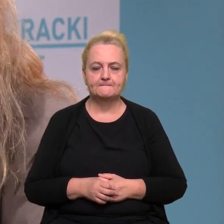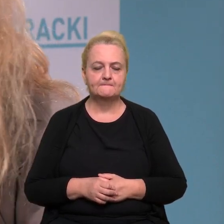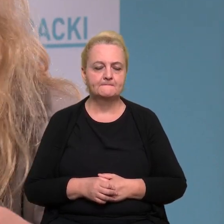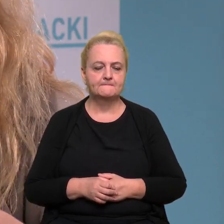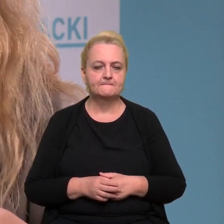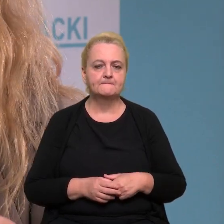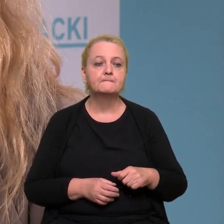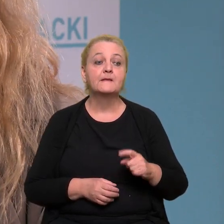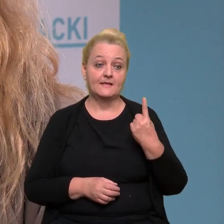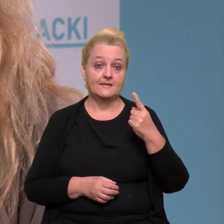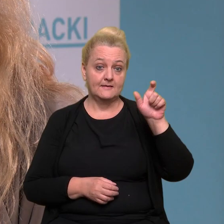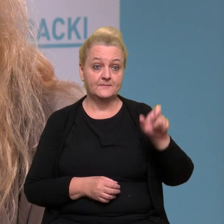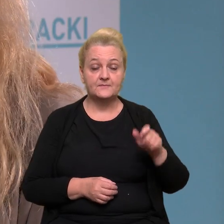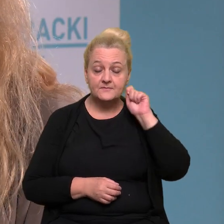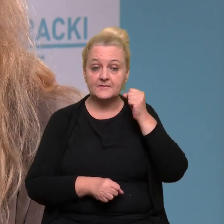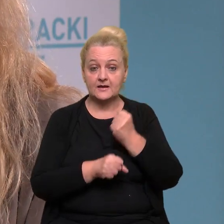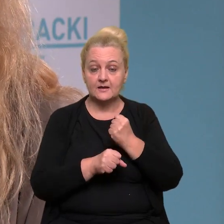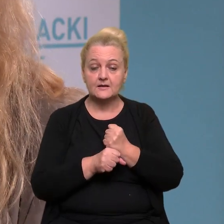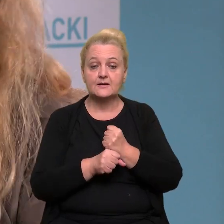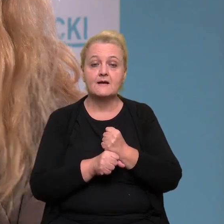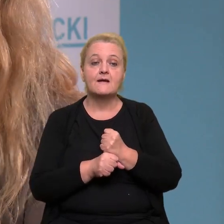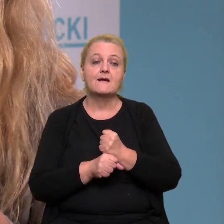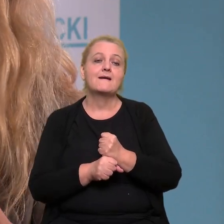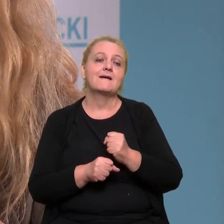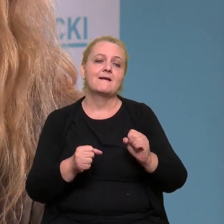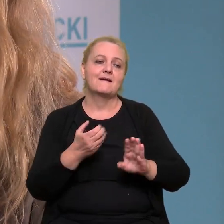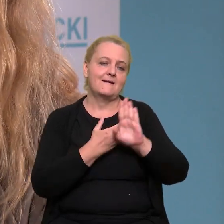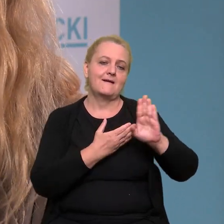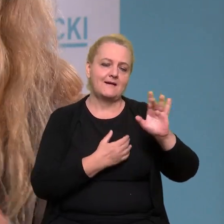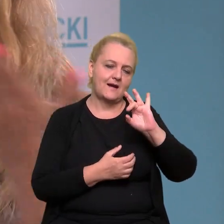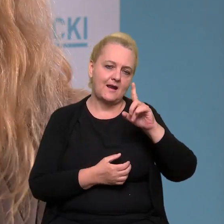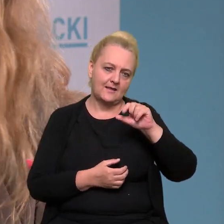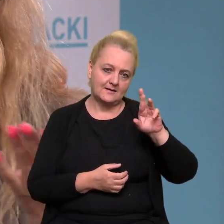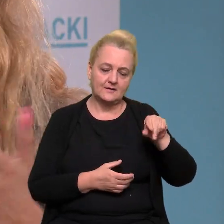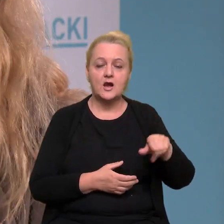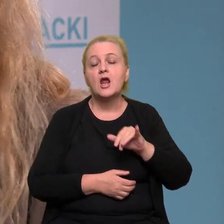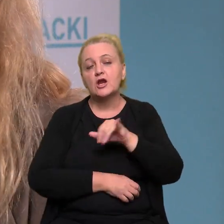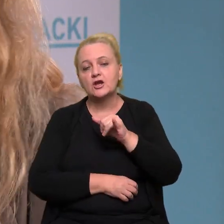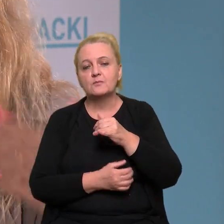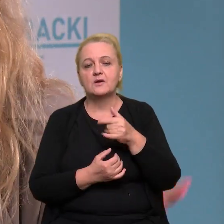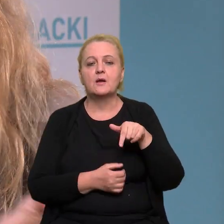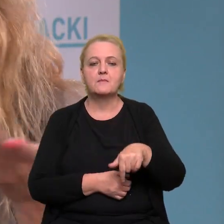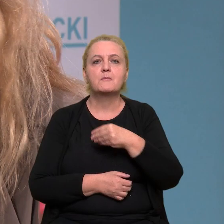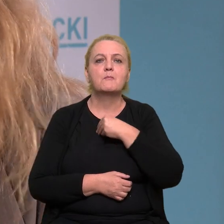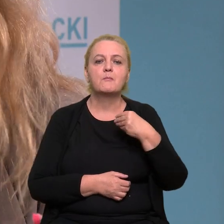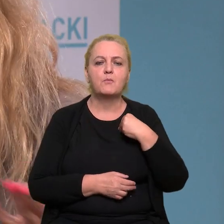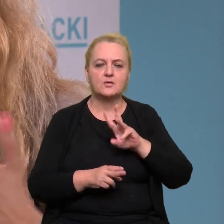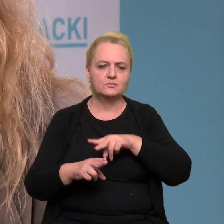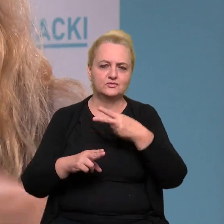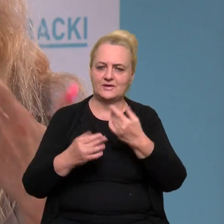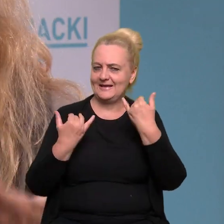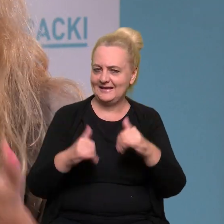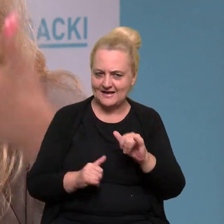Jedna z nich pracuje w galerii. No, ja wiem, że ich imiona są inne w polskim